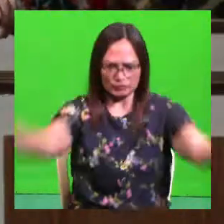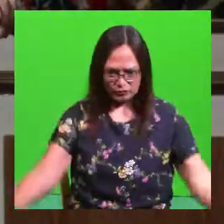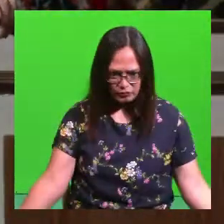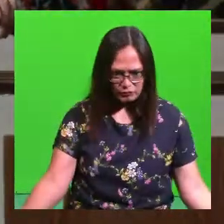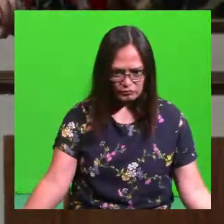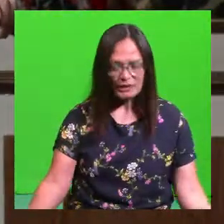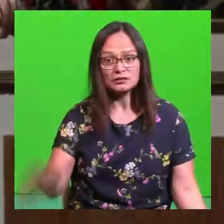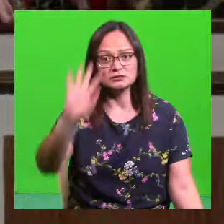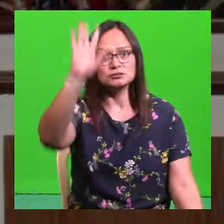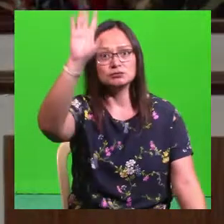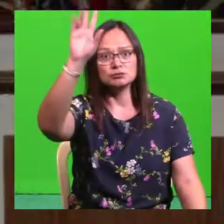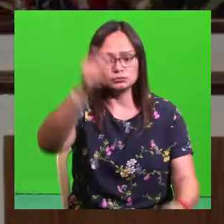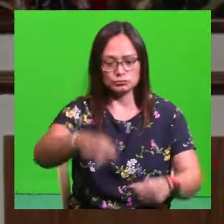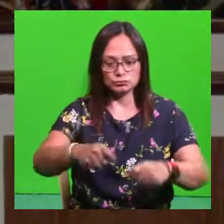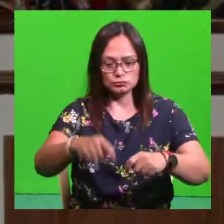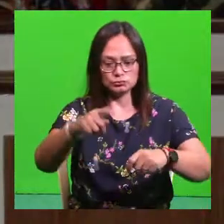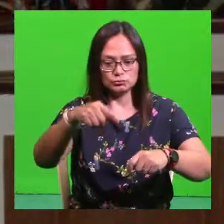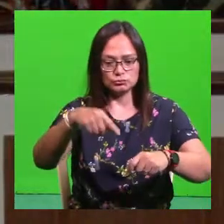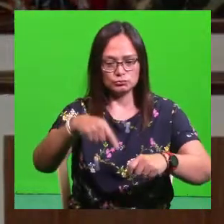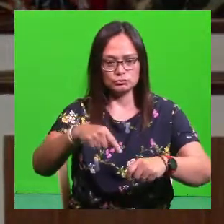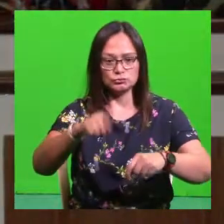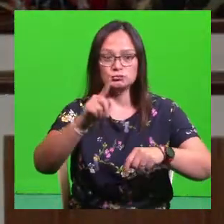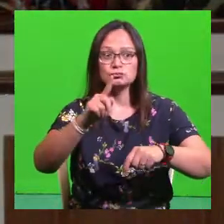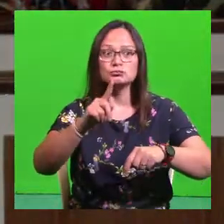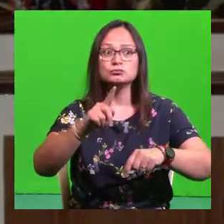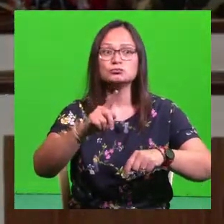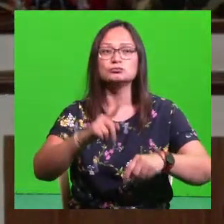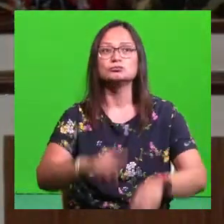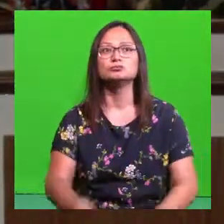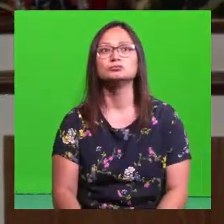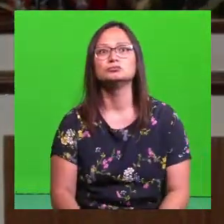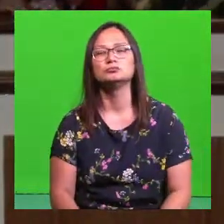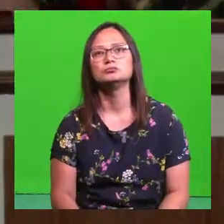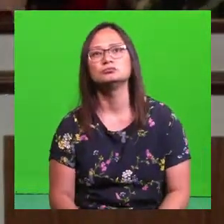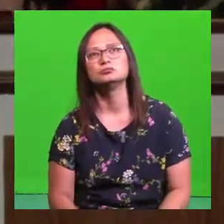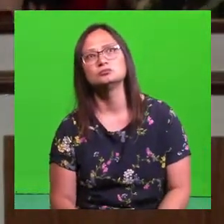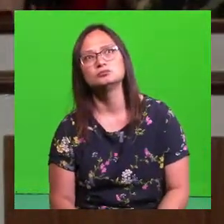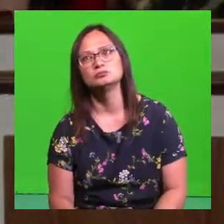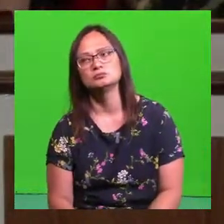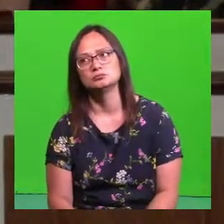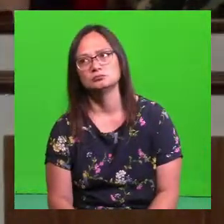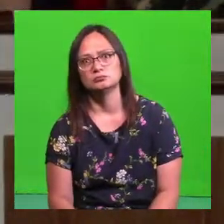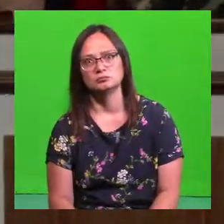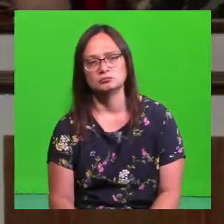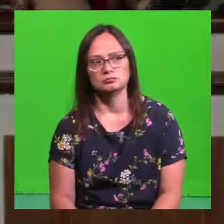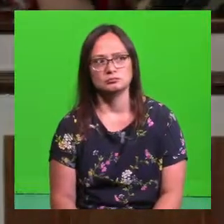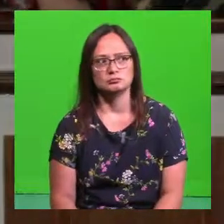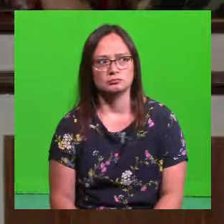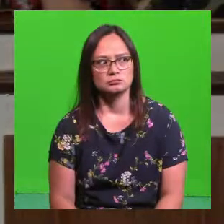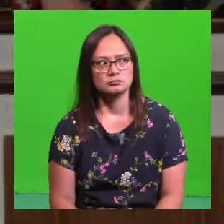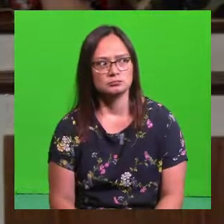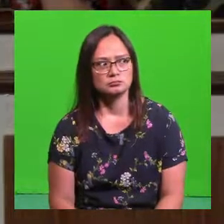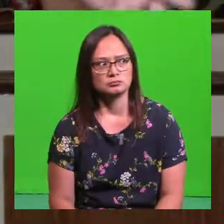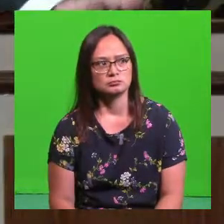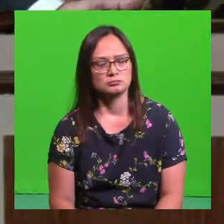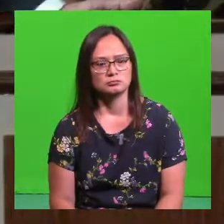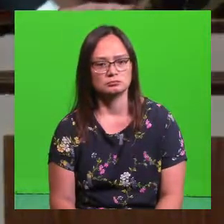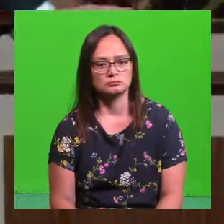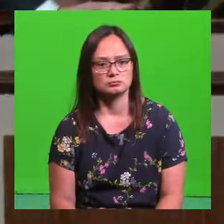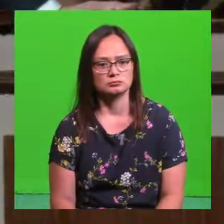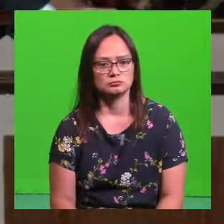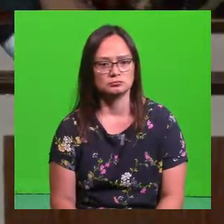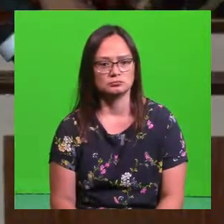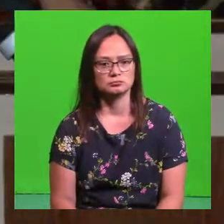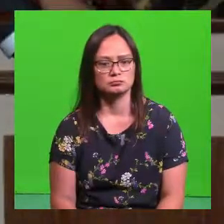naroon. But, napaka-significant po na kapag ang veil, no? Ano bang Tagalog ng